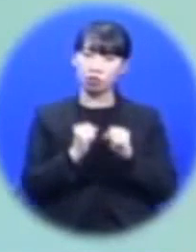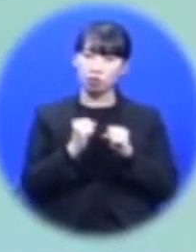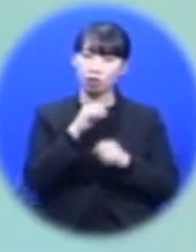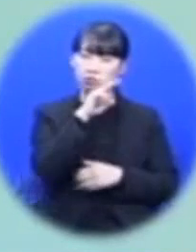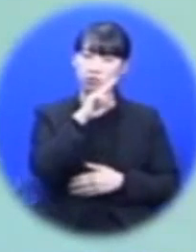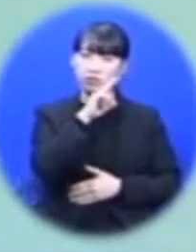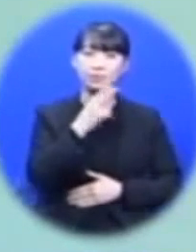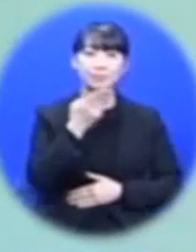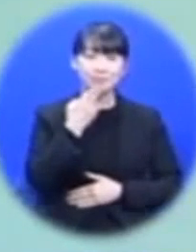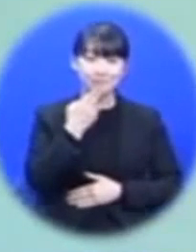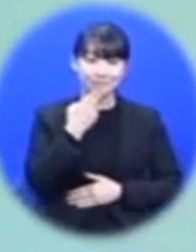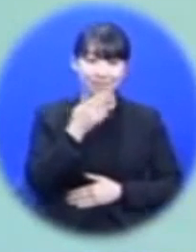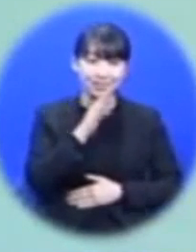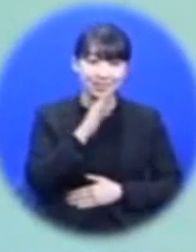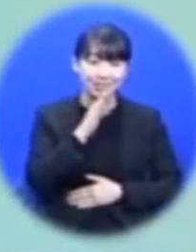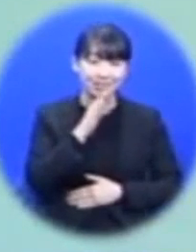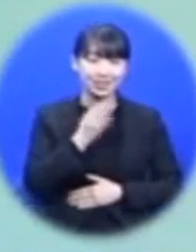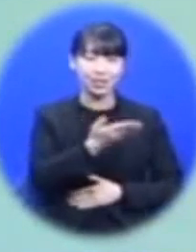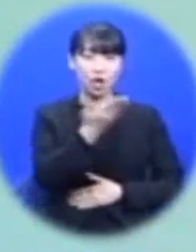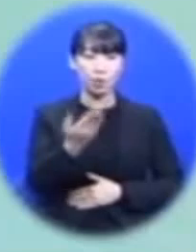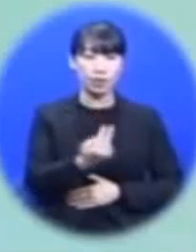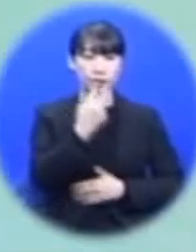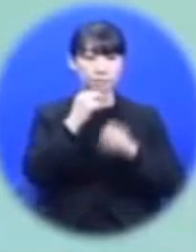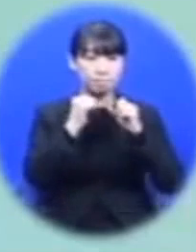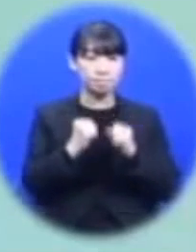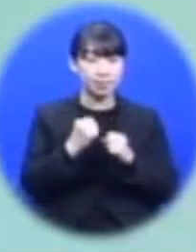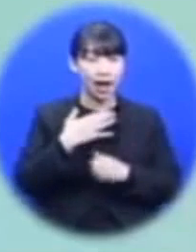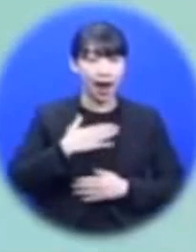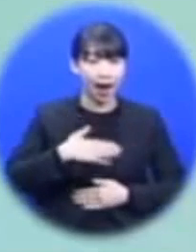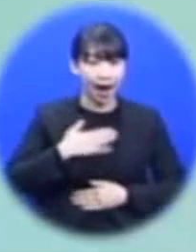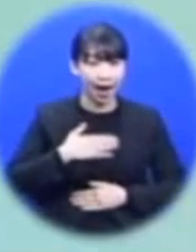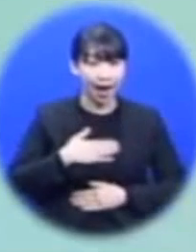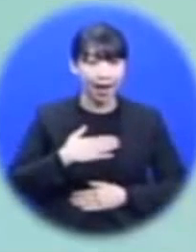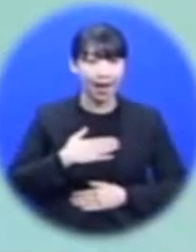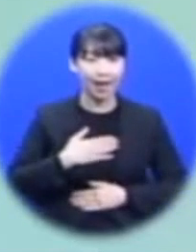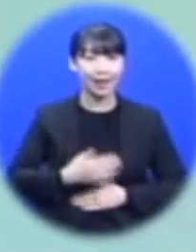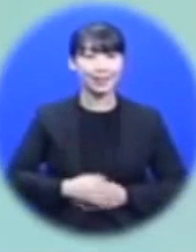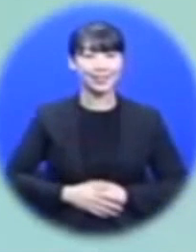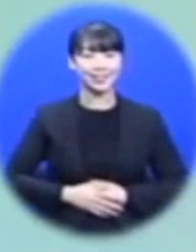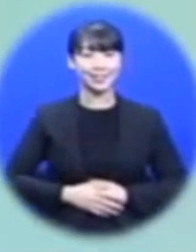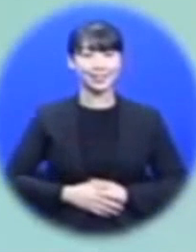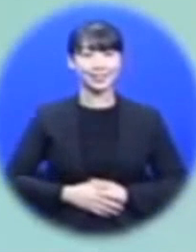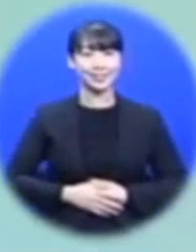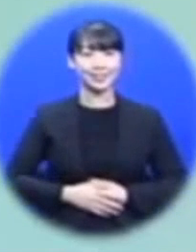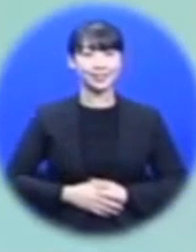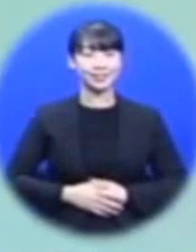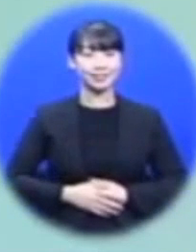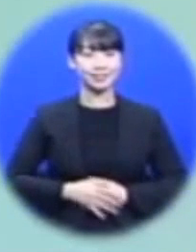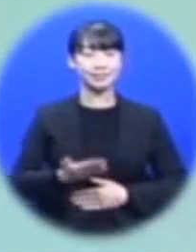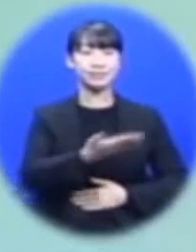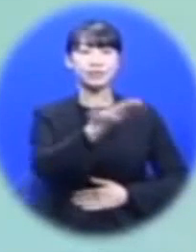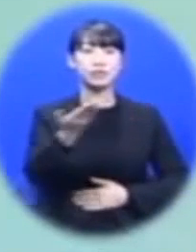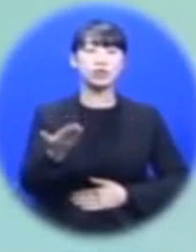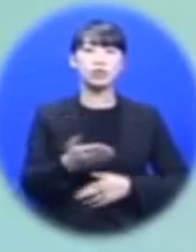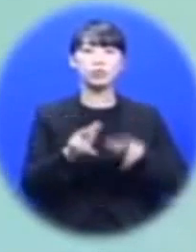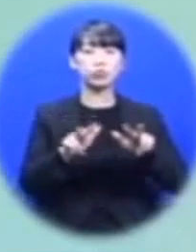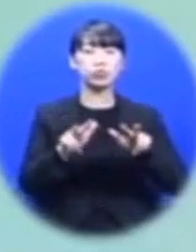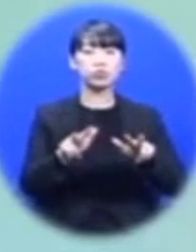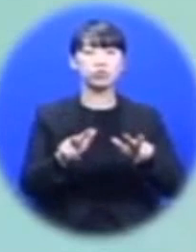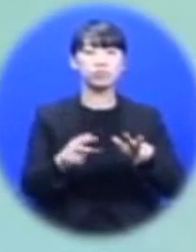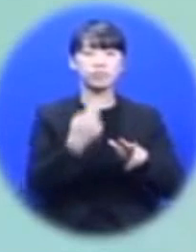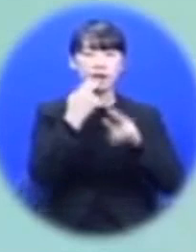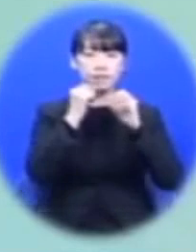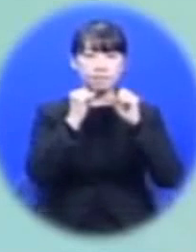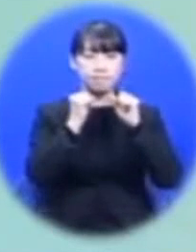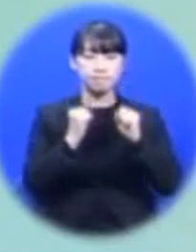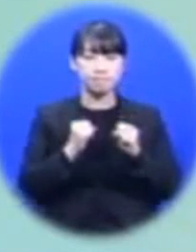한 사람도 없죠 다 여러분이 살아 있다고 다 그렇게 알고 계시죠네 여러분이 지금 여러분이 이렇게 살아